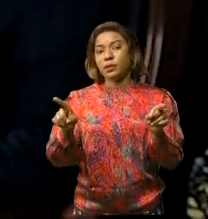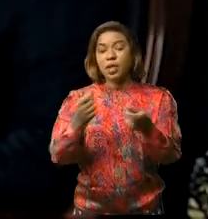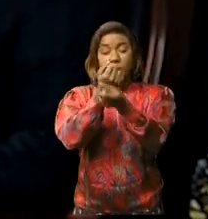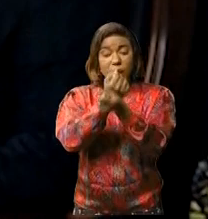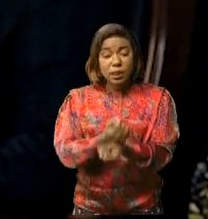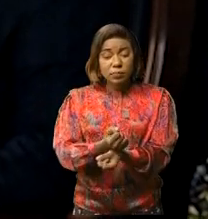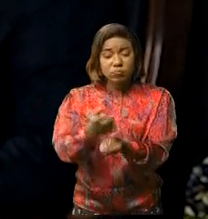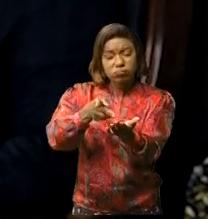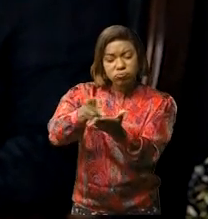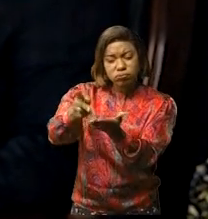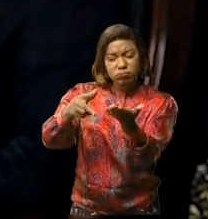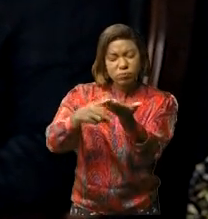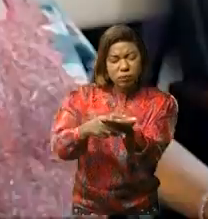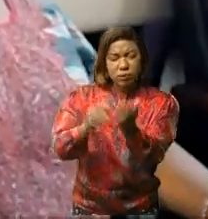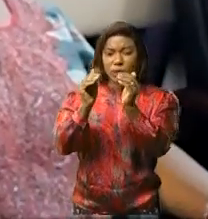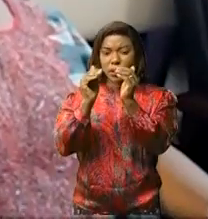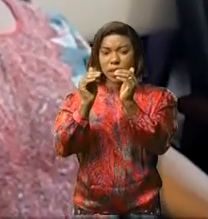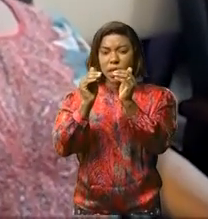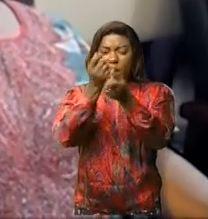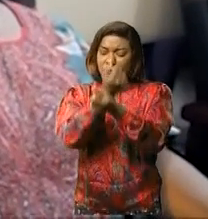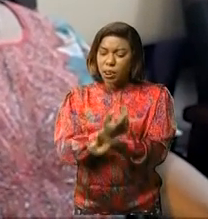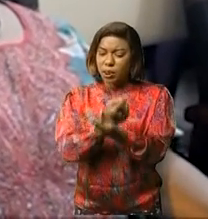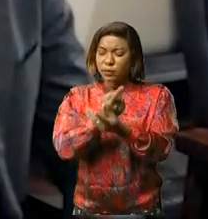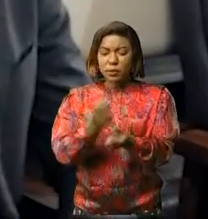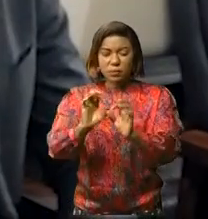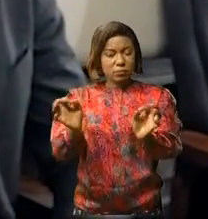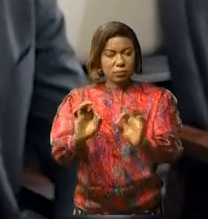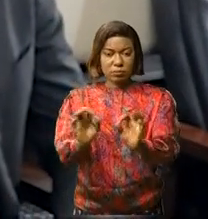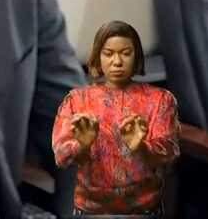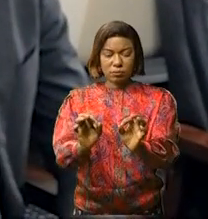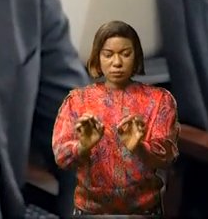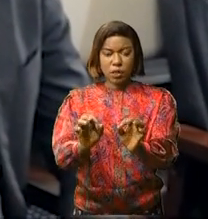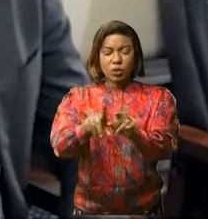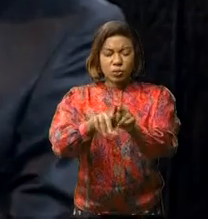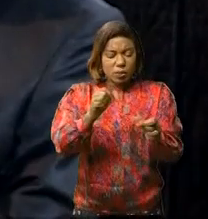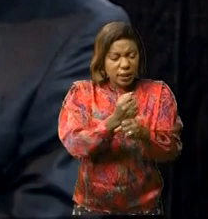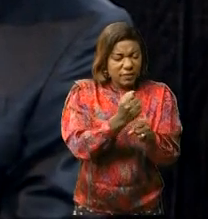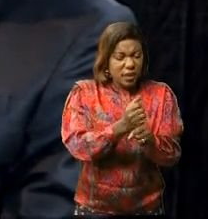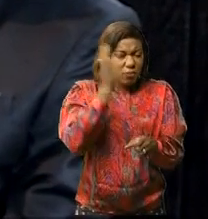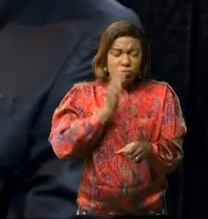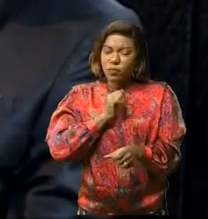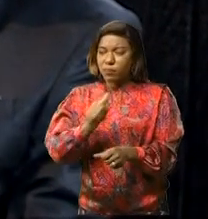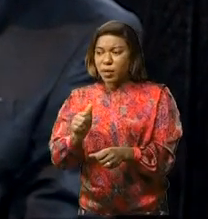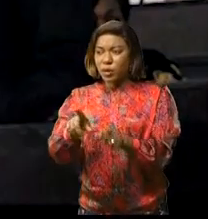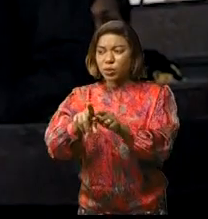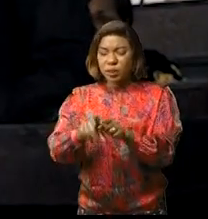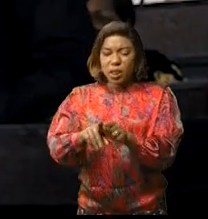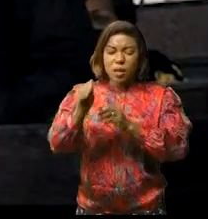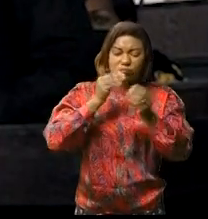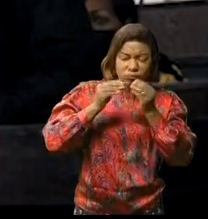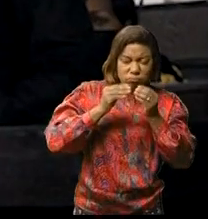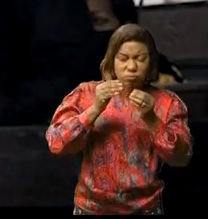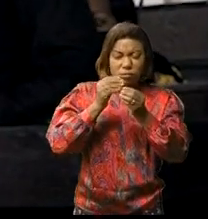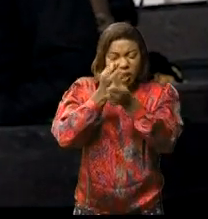des taxes et impôts dus à l'État, les mauvaises conditions socio-économiques et professionnelles, le non-respect des droits de consommation dans